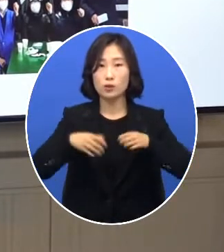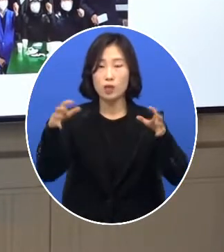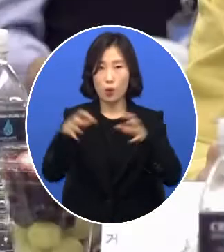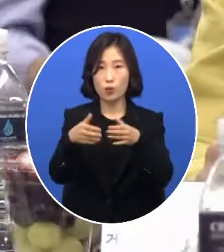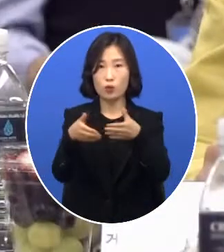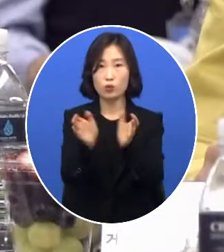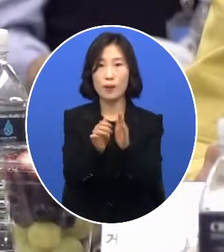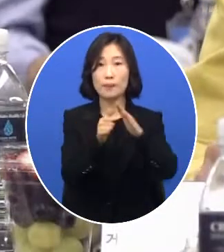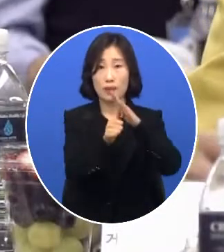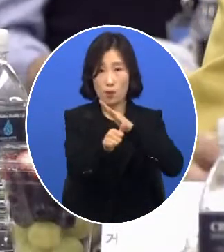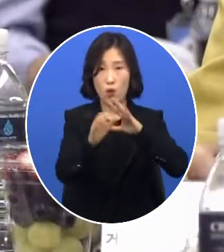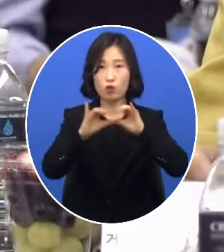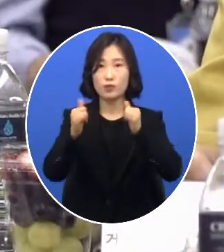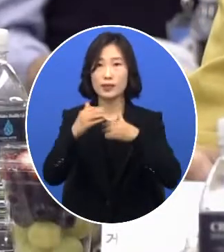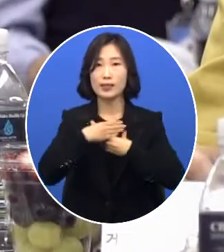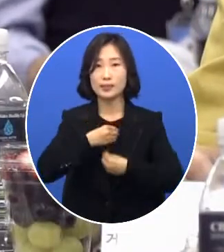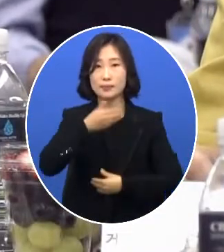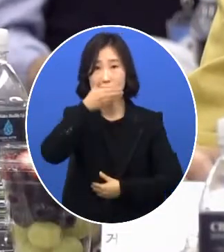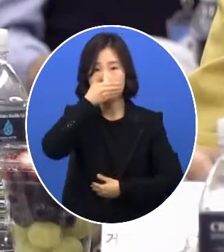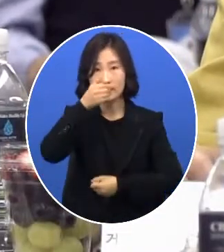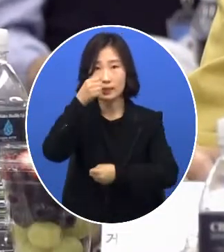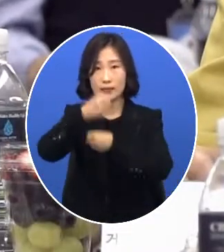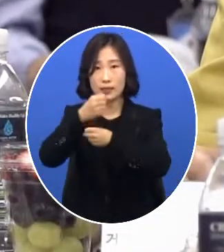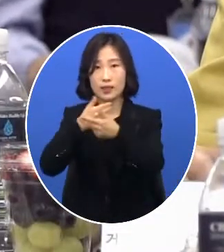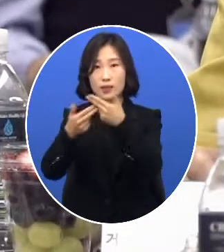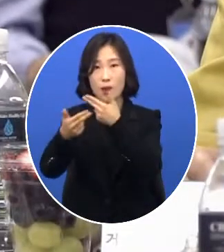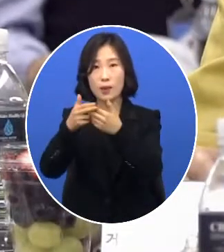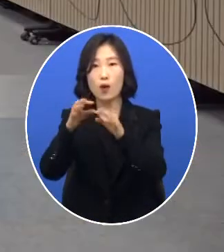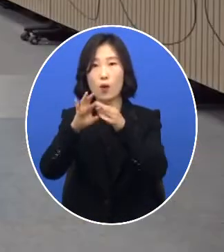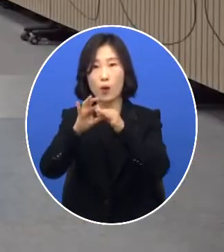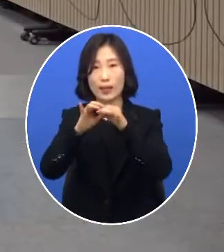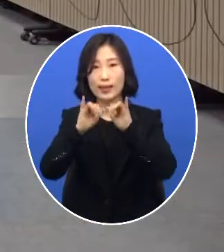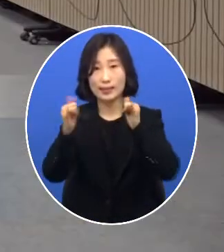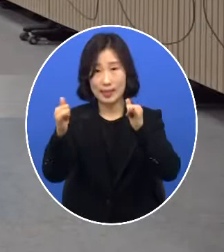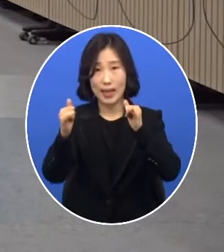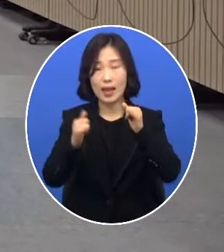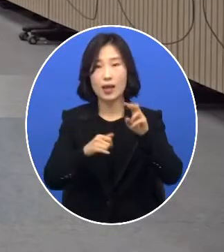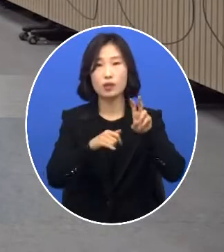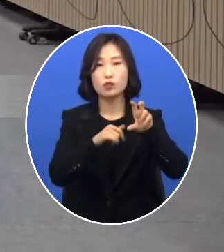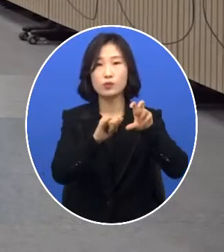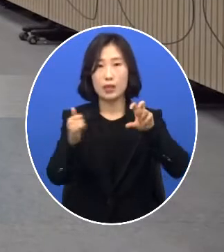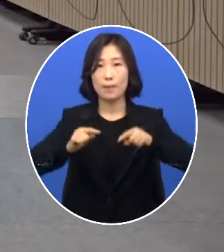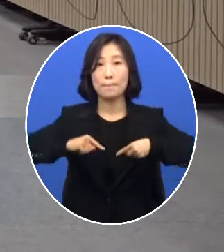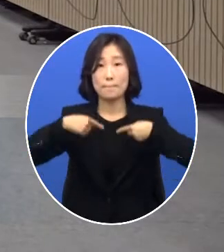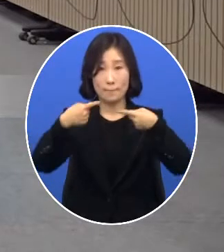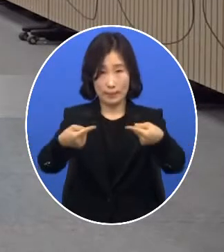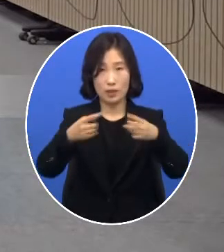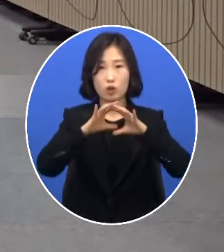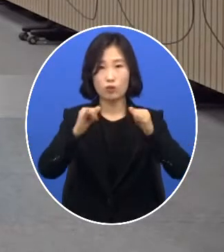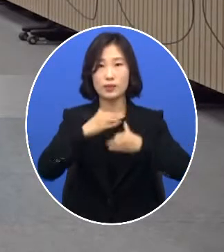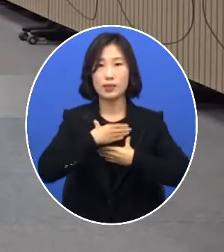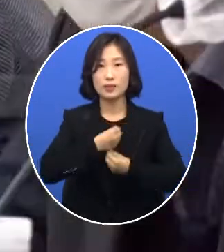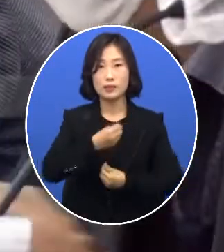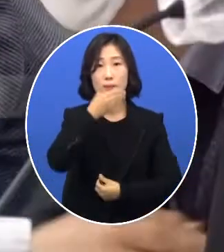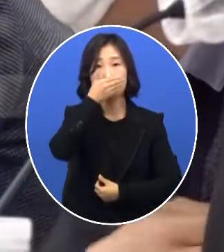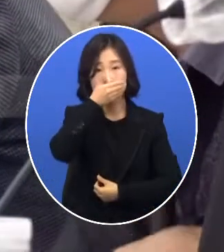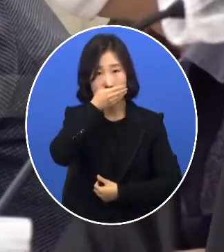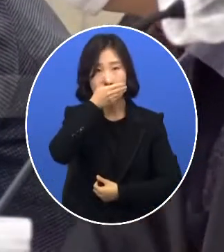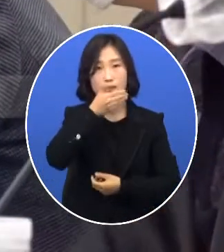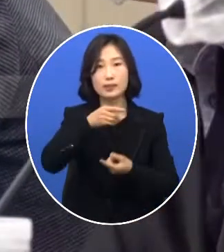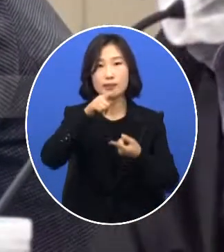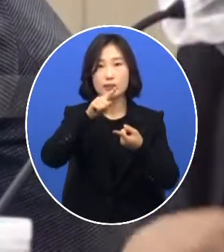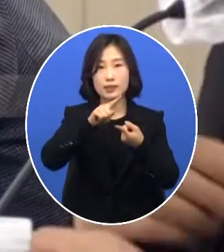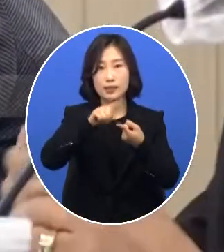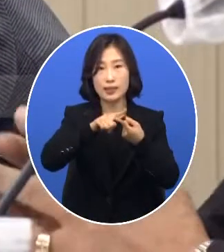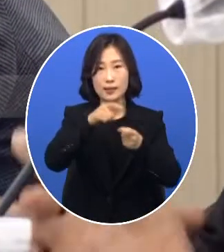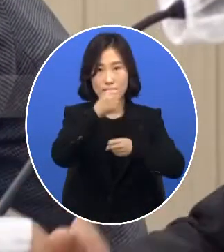대표, 국민안심마스크 제작협의회 관계자 등 25명이 참여한 가운데 국민안심마스크 생산 및